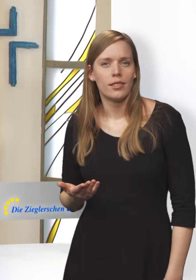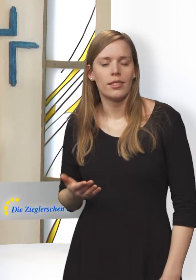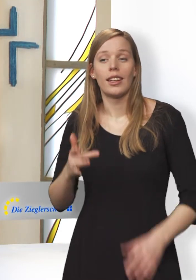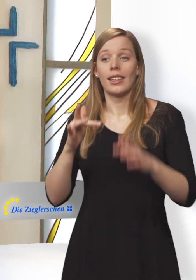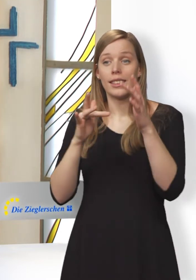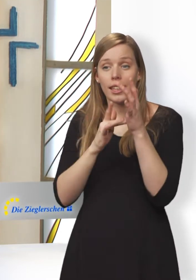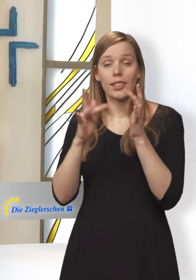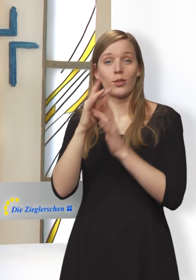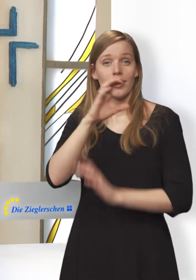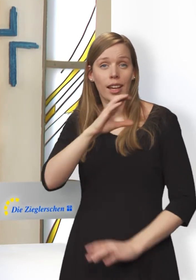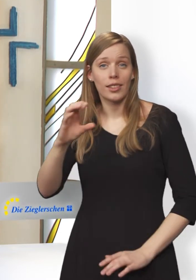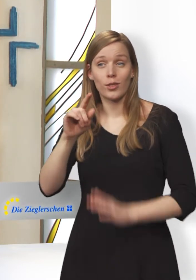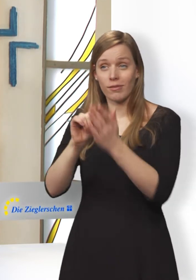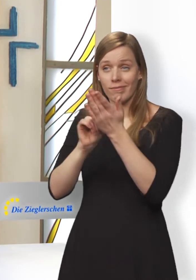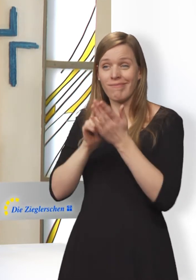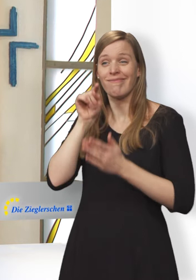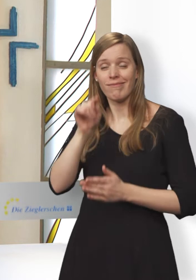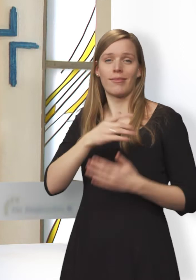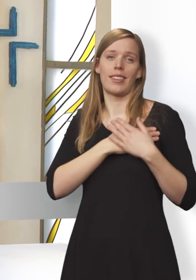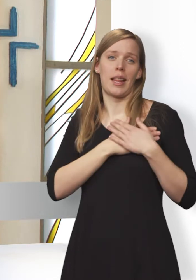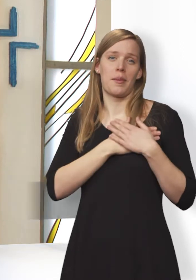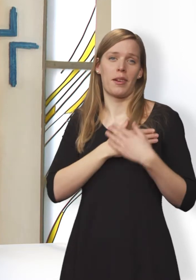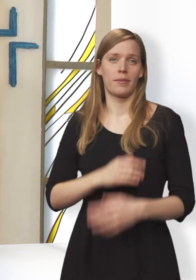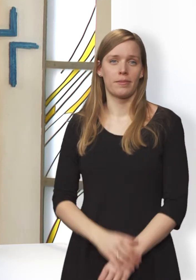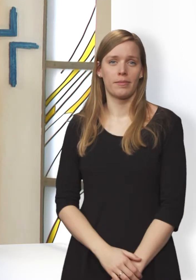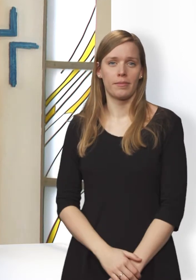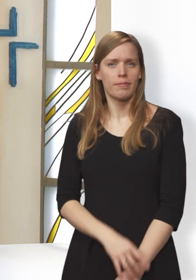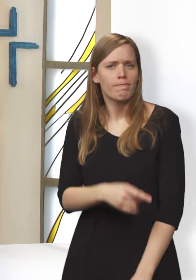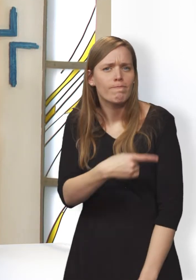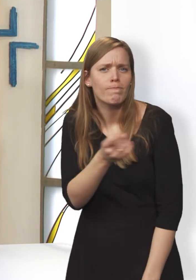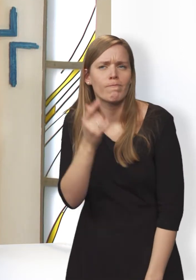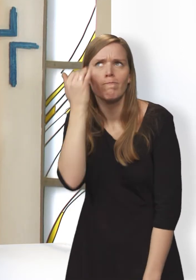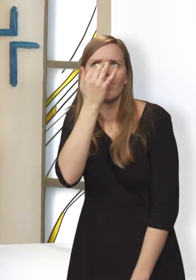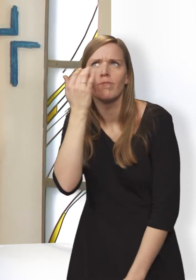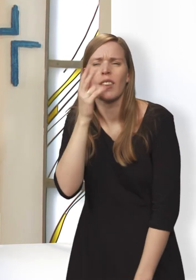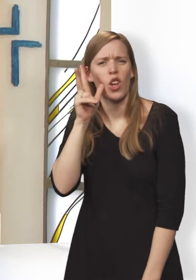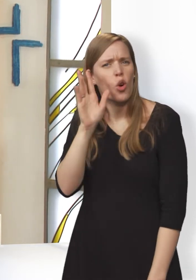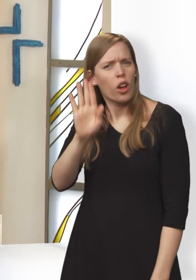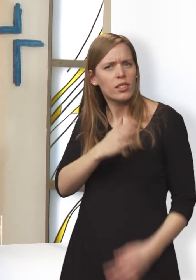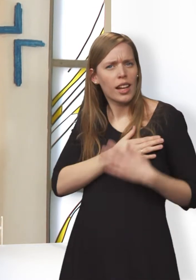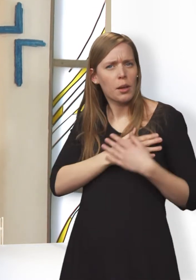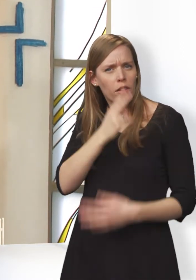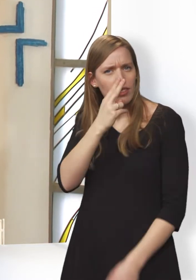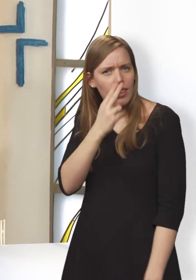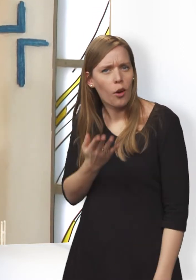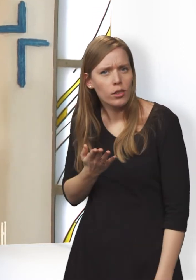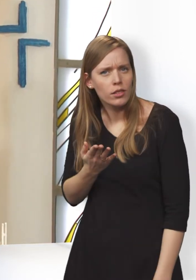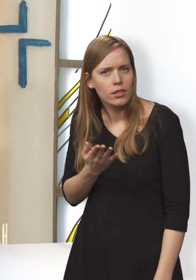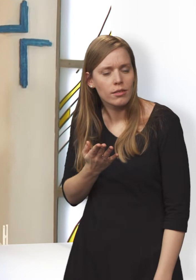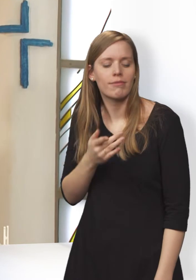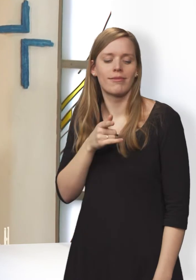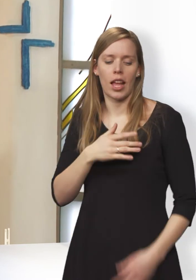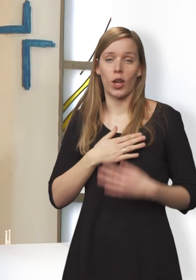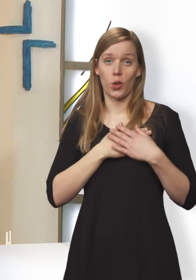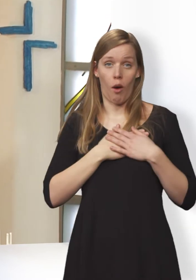christus begegnet wenn wir fragen wie denn die liebe gottes aussieht dann erzählt uns johannes